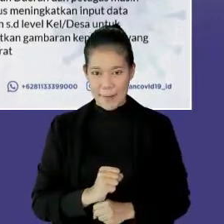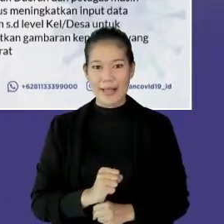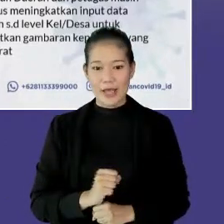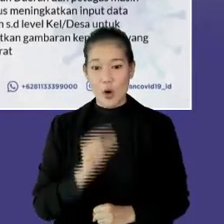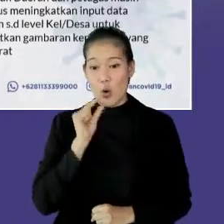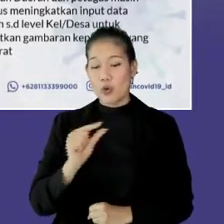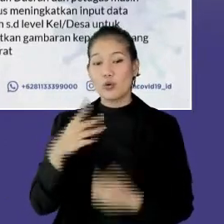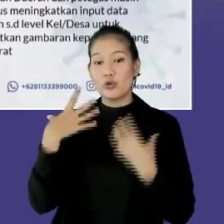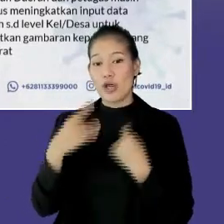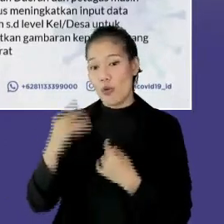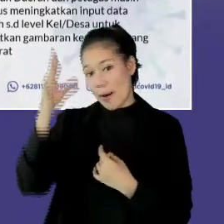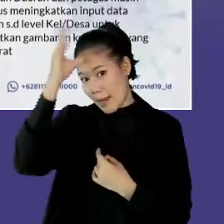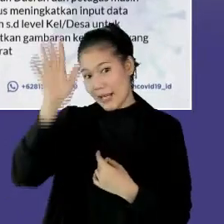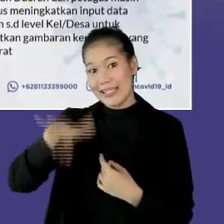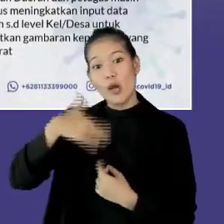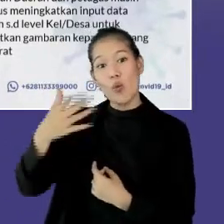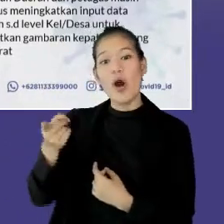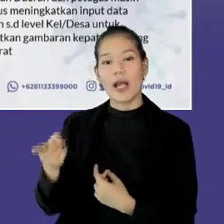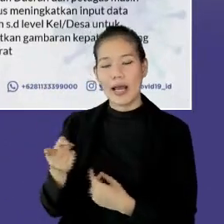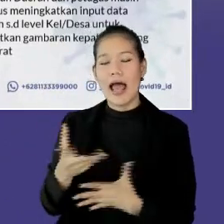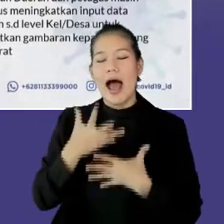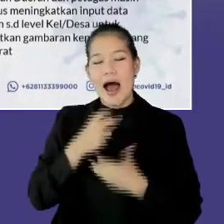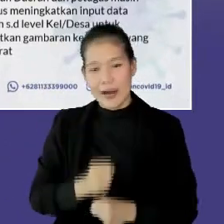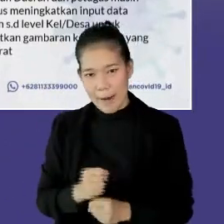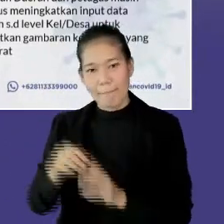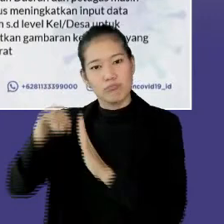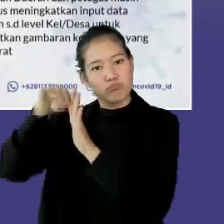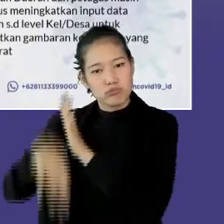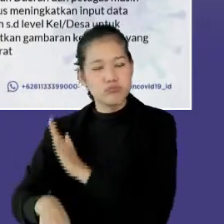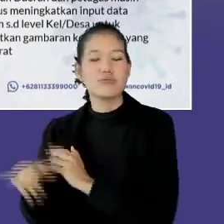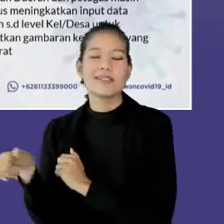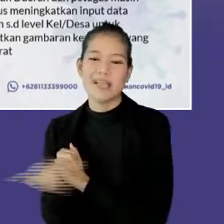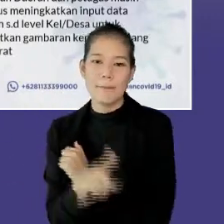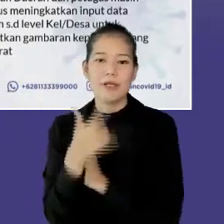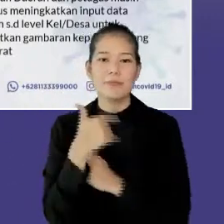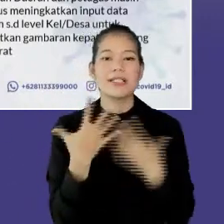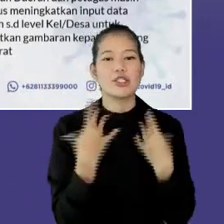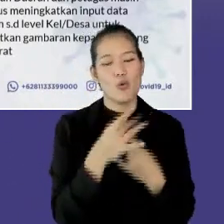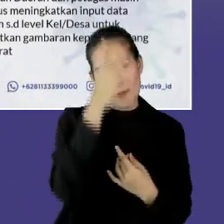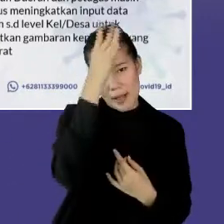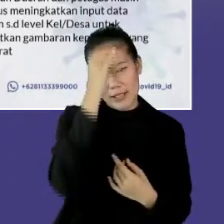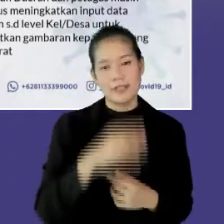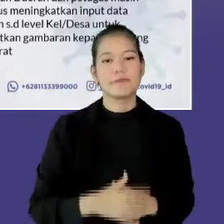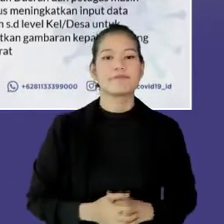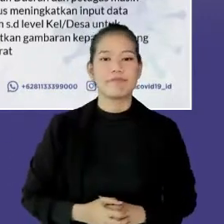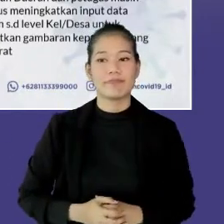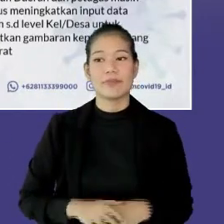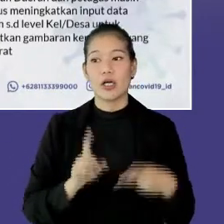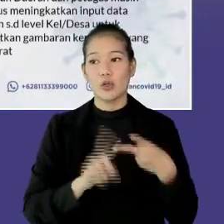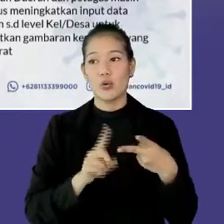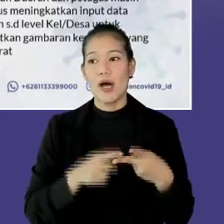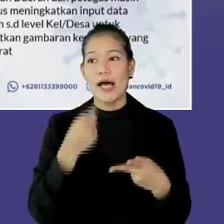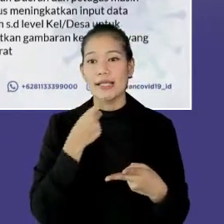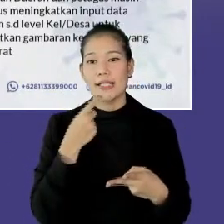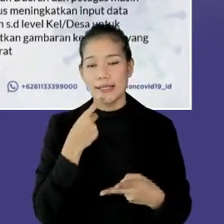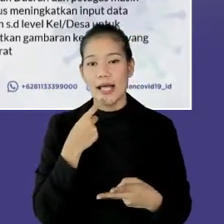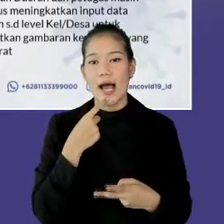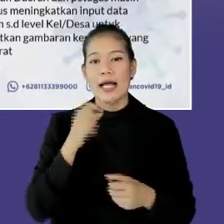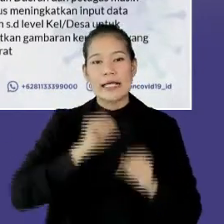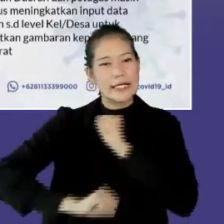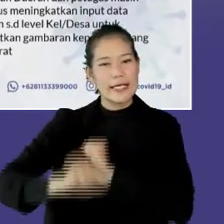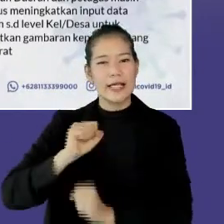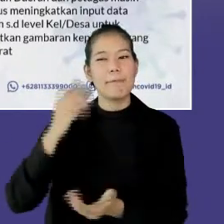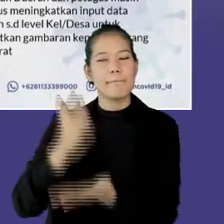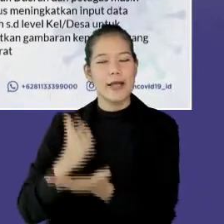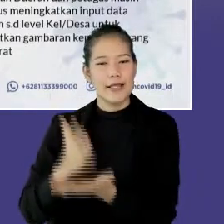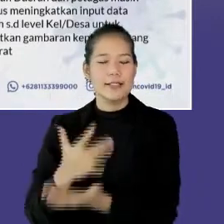luar Pulau Jawa dan Bali, harapannya juga dapat ikut turun signifikan sama seperti yang sudah terjadi di Pulau Jawa. Yang kedua, mobilitas tetap